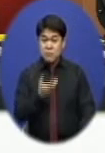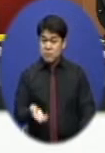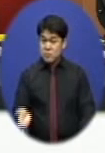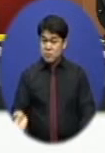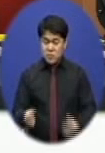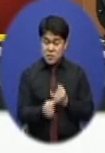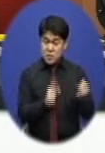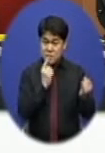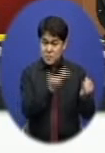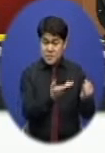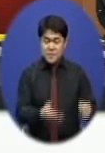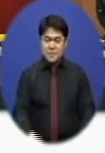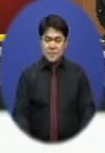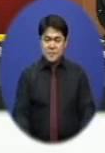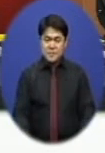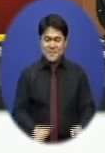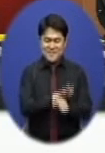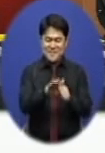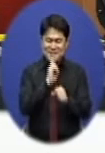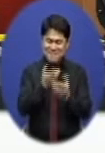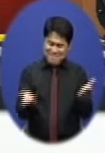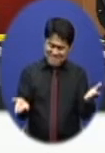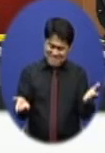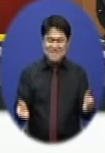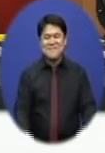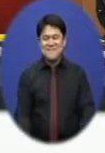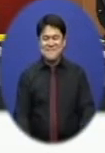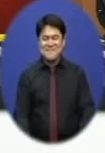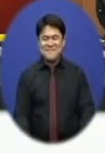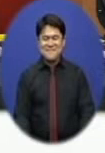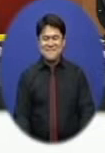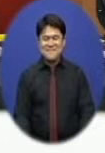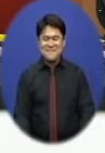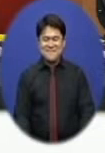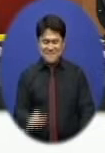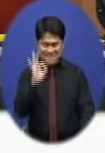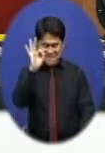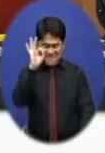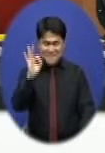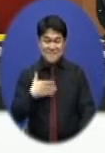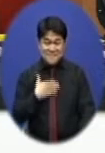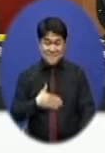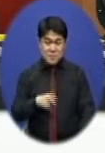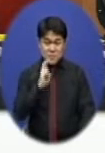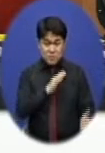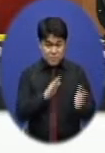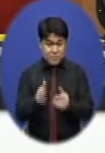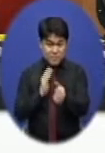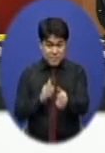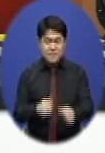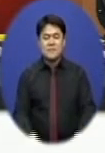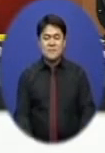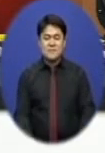안 사모님에게도 한 말씀 해주시고요. 사랑한다고 해야죠. 아이고. 짧게. 좋습니다. 자, 네. 그러면 노래 준비하고